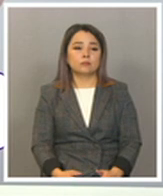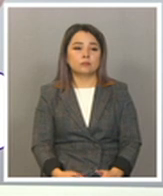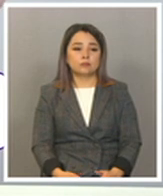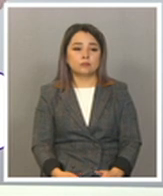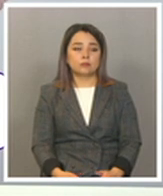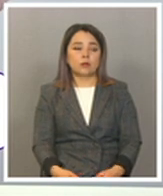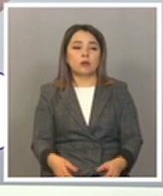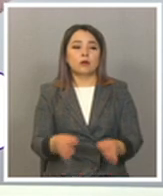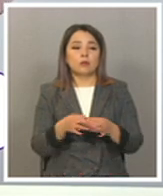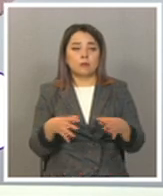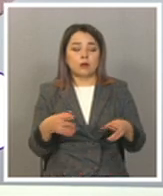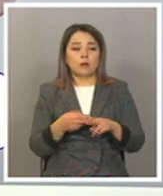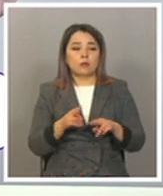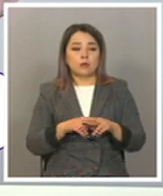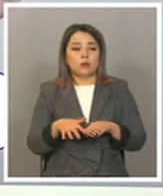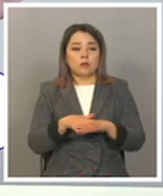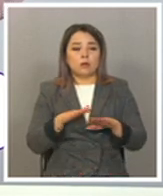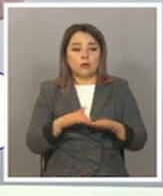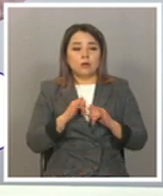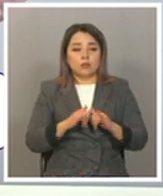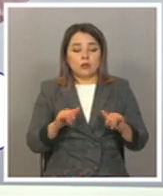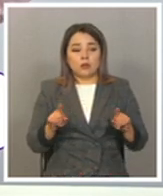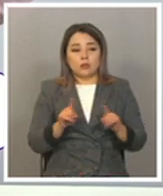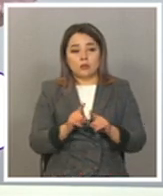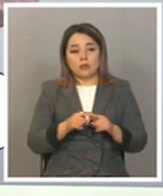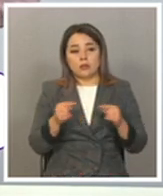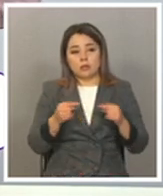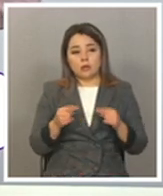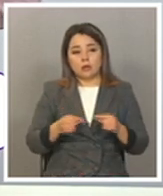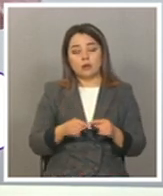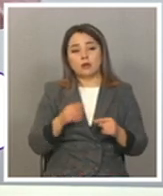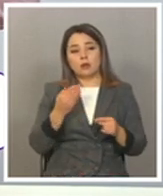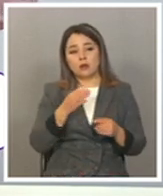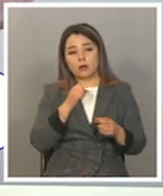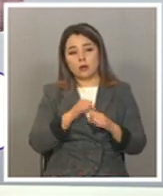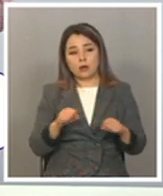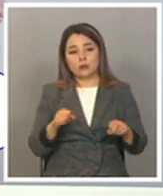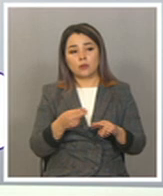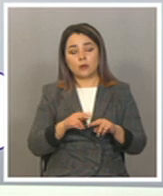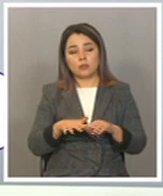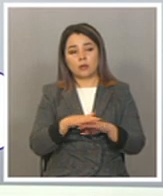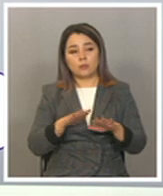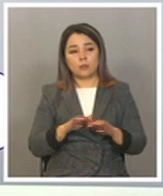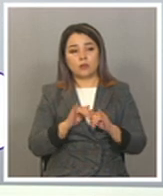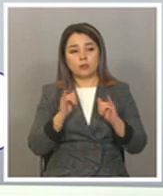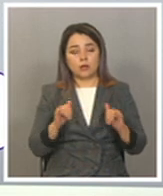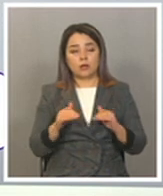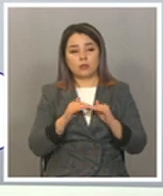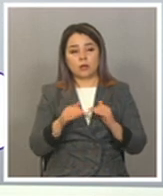Атом өлшемдері артса, оған сәйкес атом радиустары да артады.